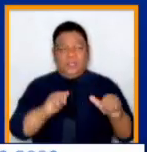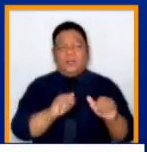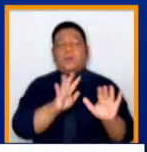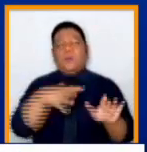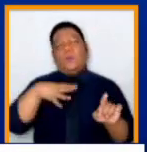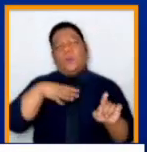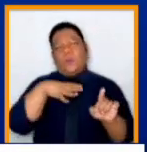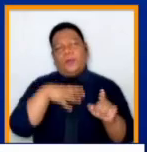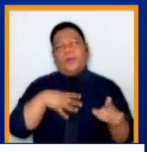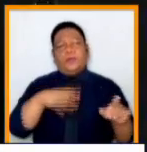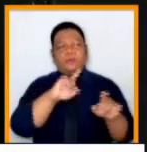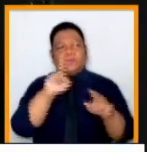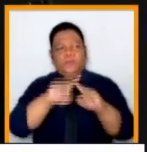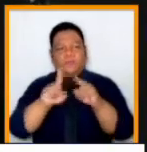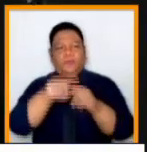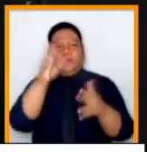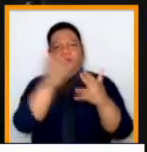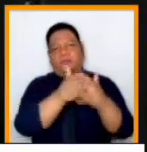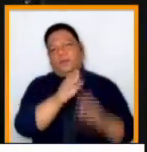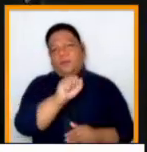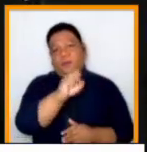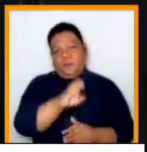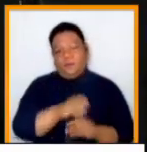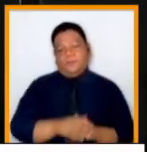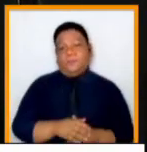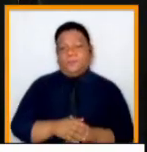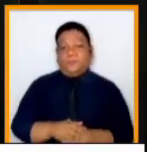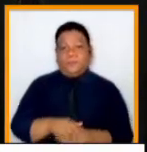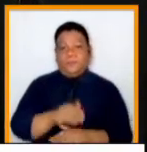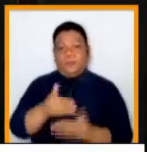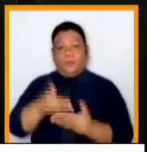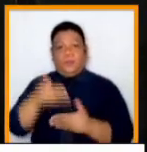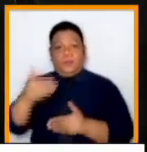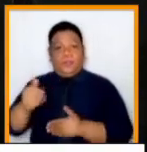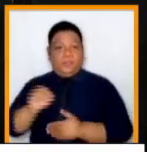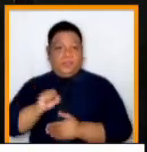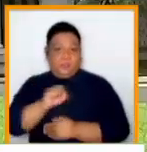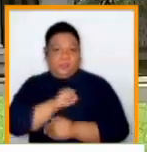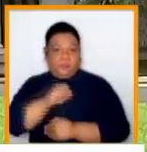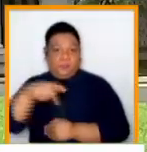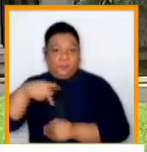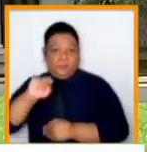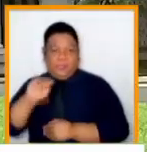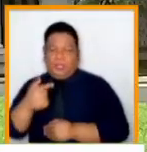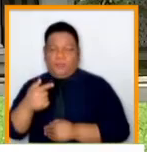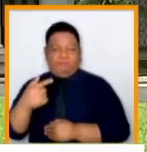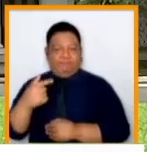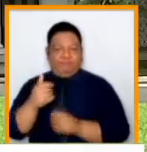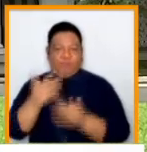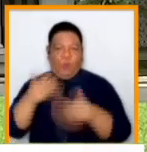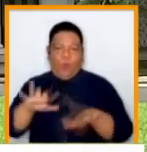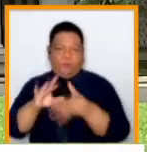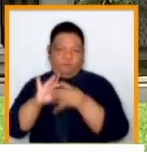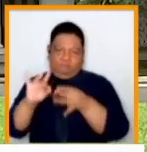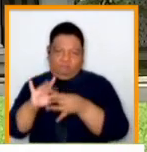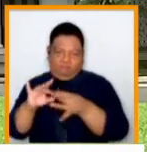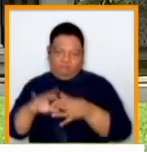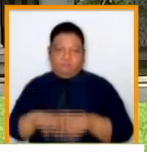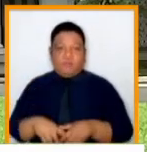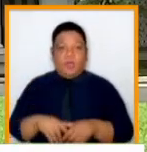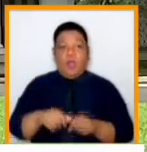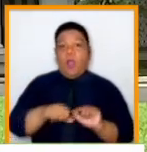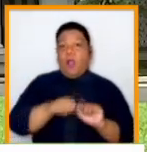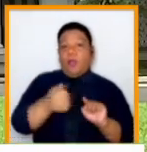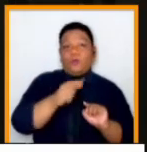kaso. Tumanggi naman magkomento si Senador Ping Lacson. Hinihingan pa namin ang reaksyon ang iba pang kumakarera sa